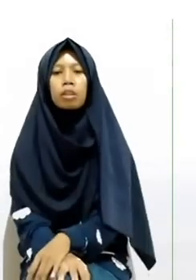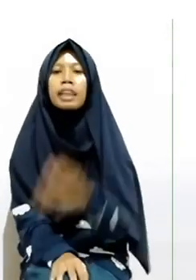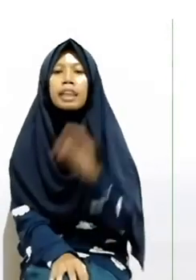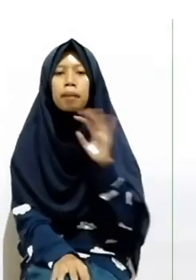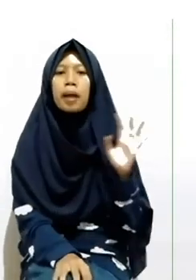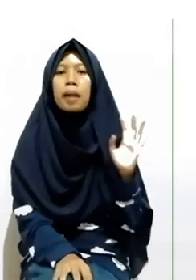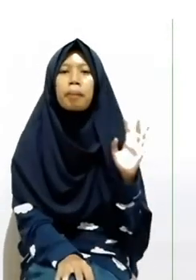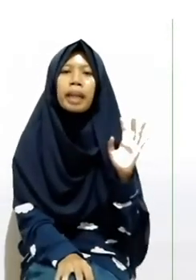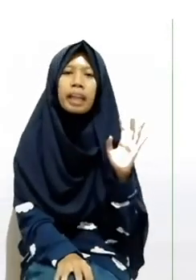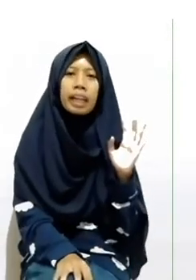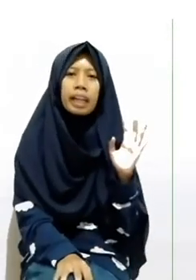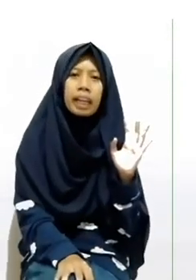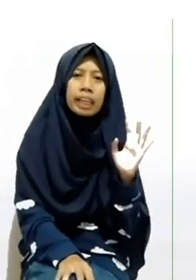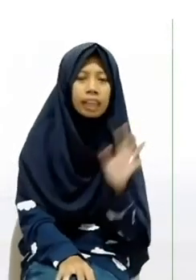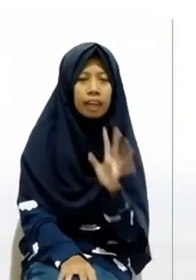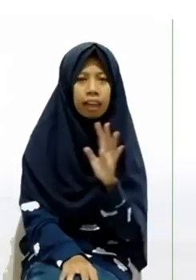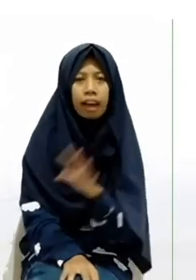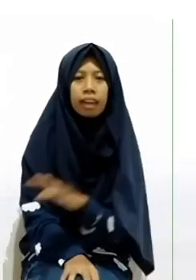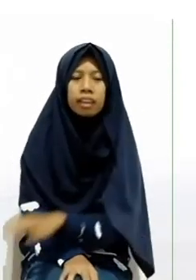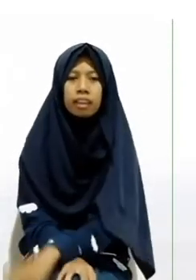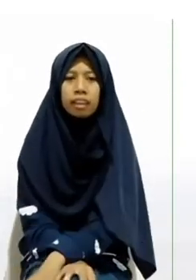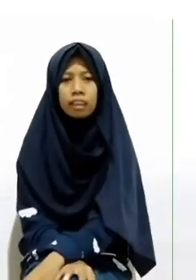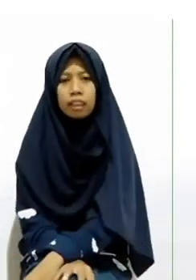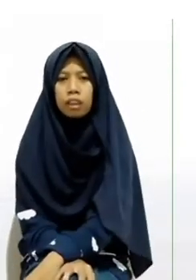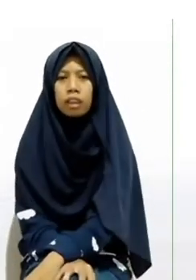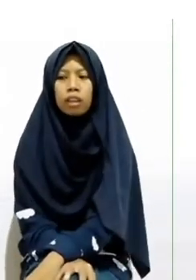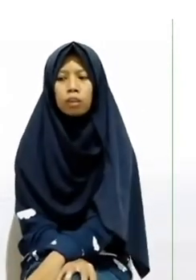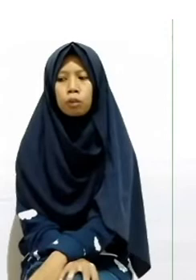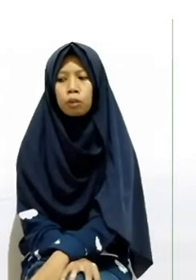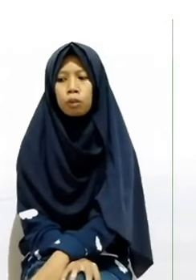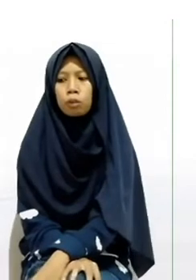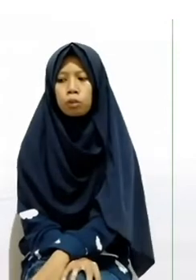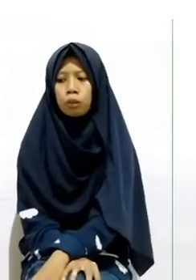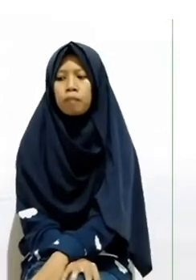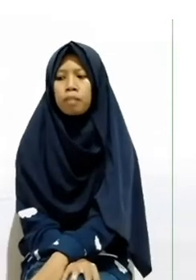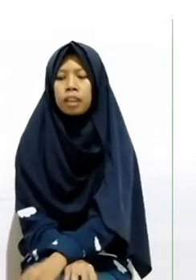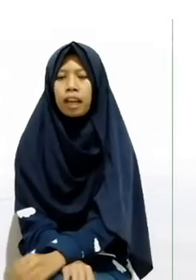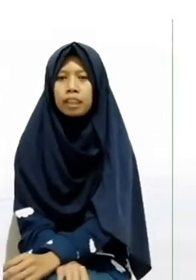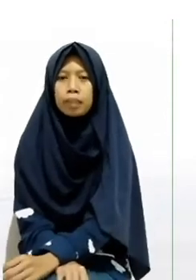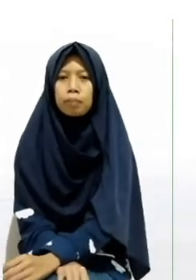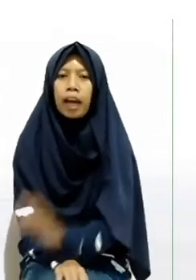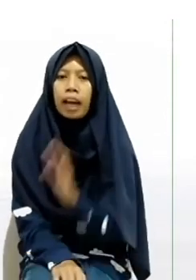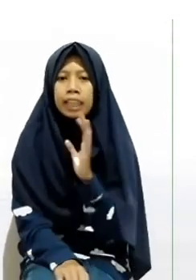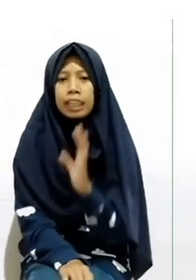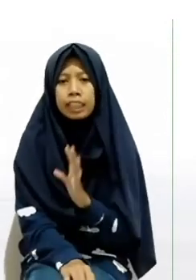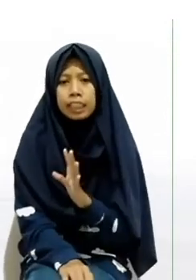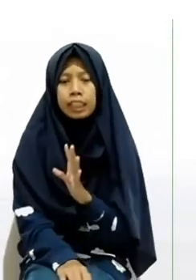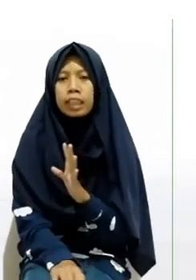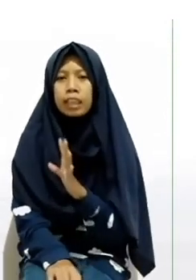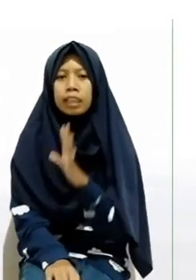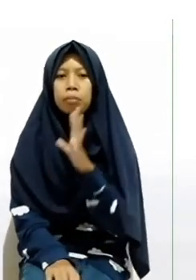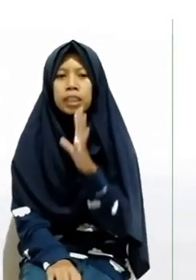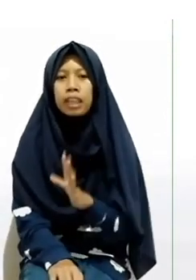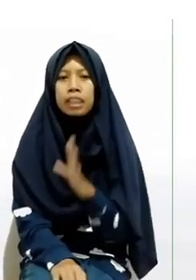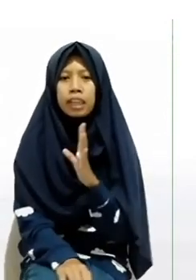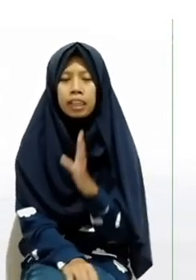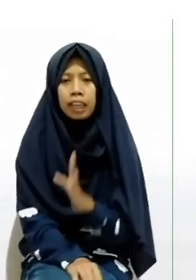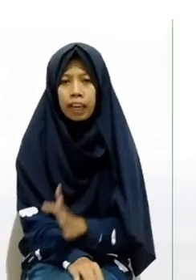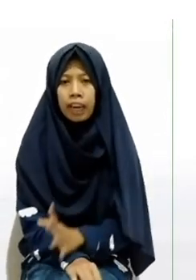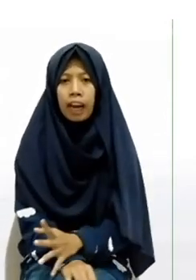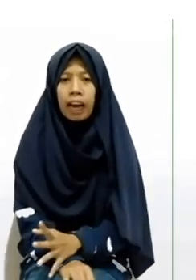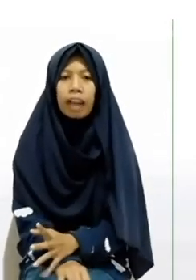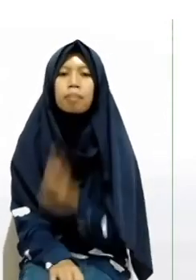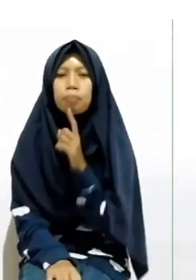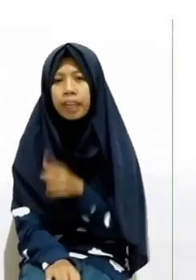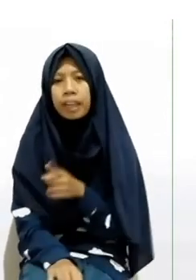terus aja Bel yang lain Terus tadi dah jadi bisa